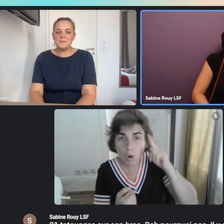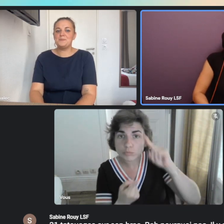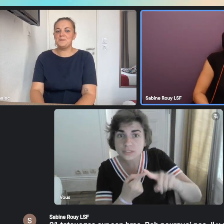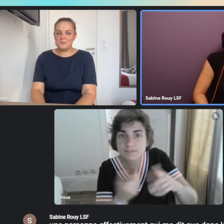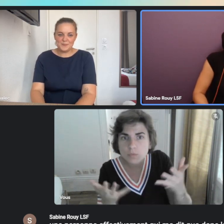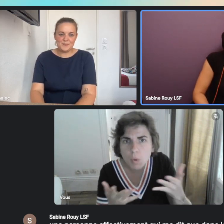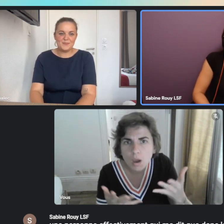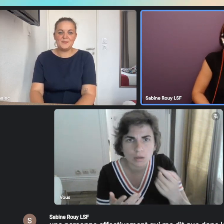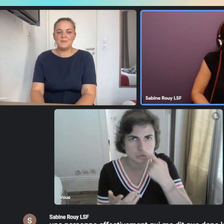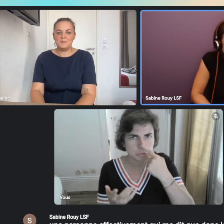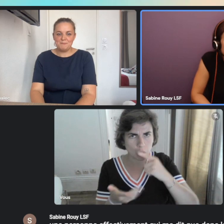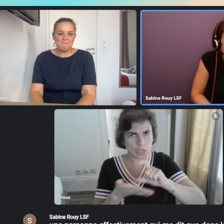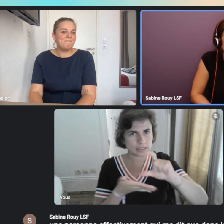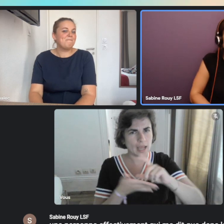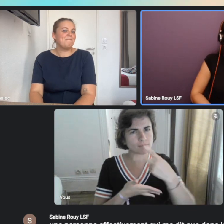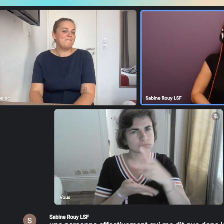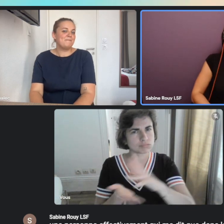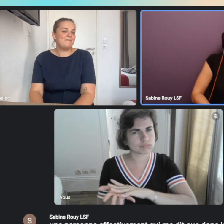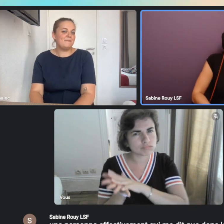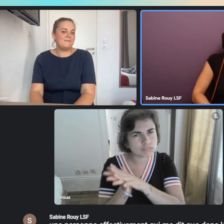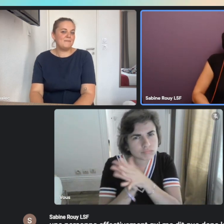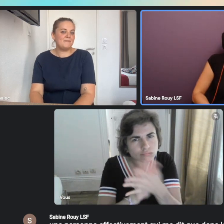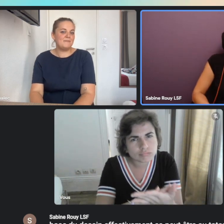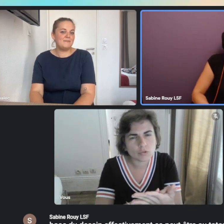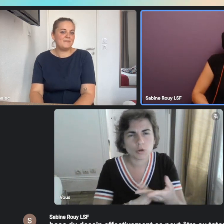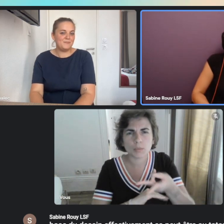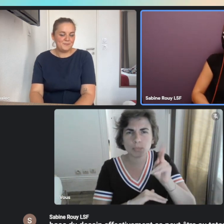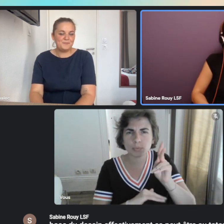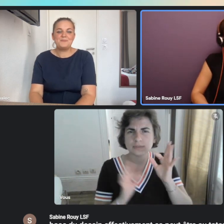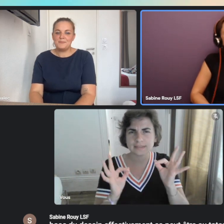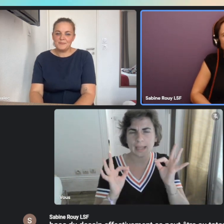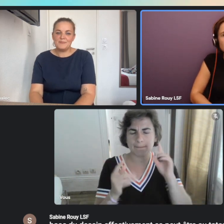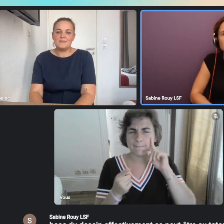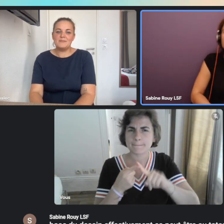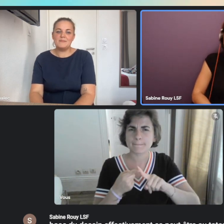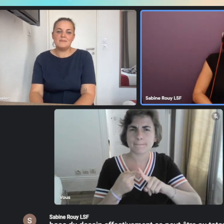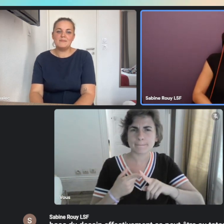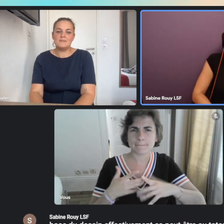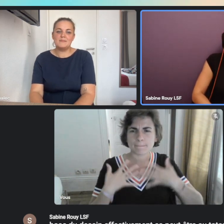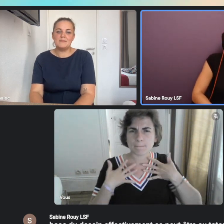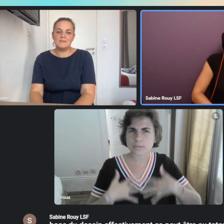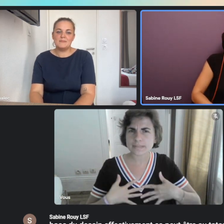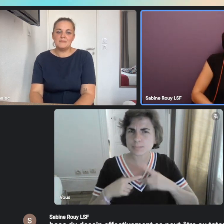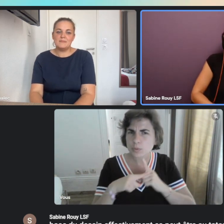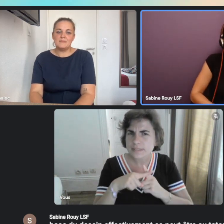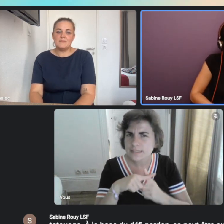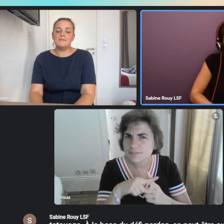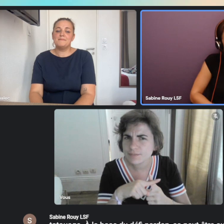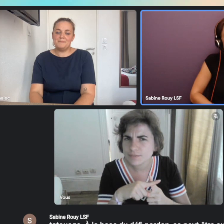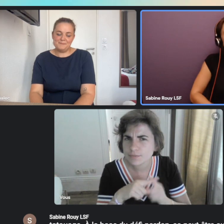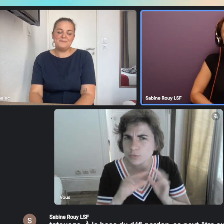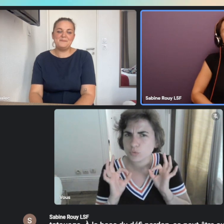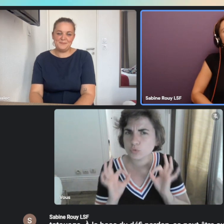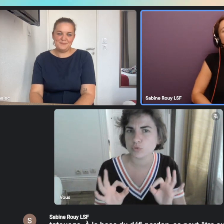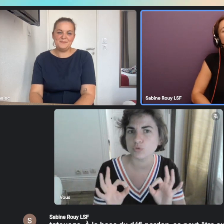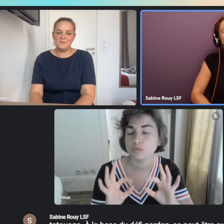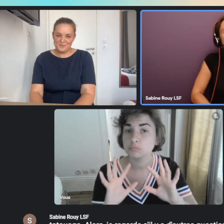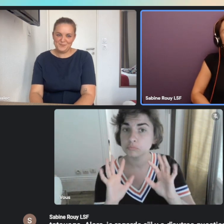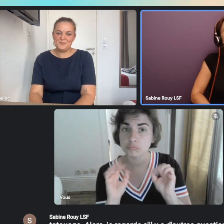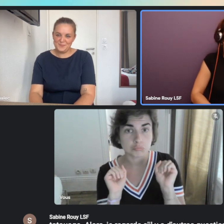Alors, actuellement, quel est ton défi? Quel est ton objectif? J'ai vu que ton Instagram avait pas mal évolué, que maintenant il était axé aussi au